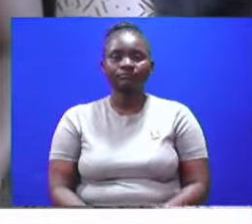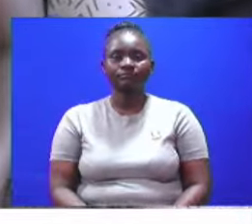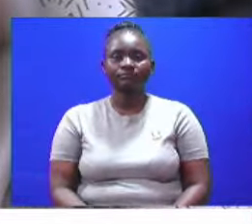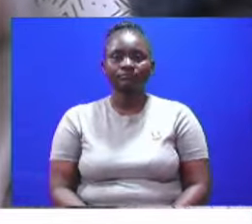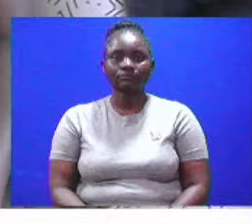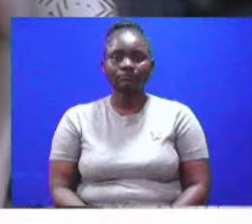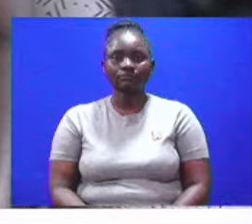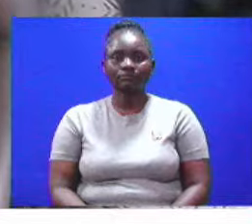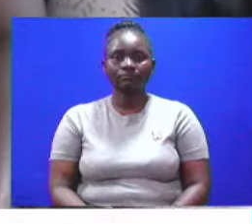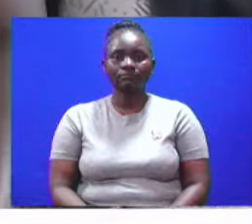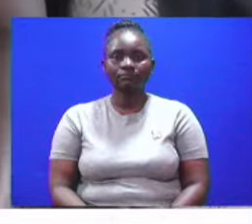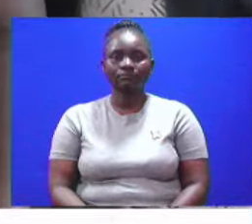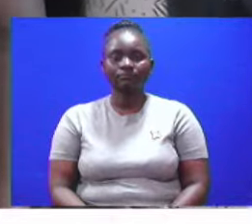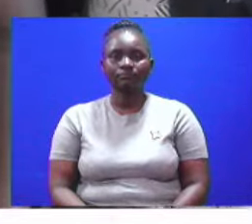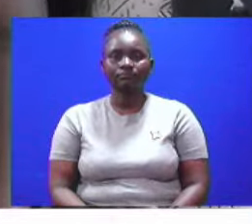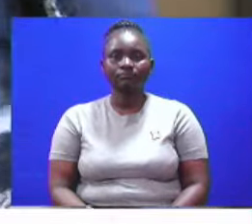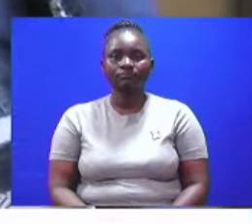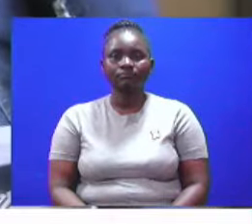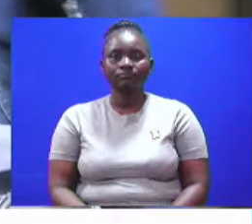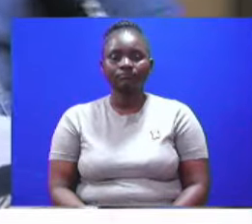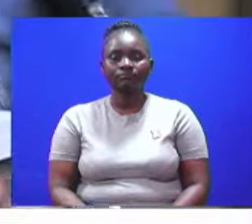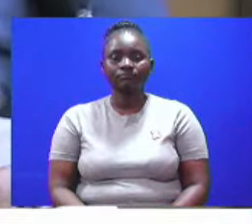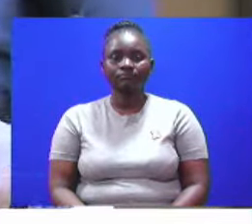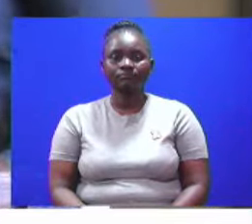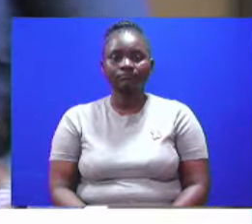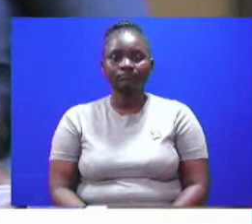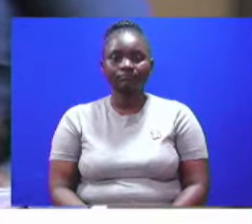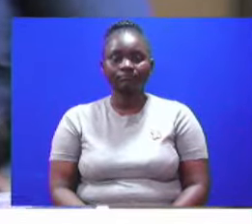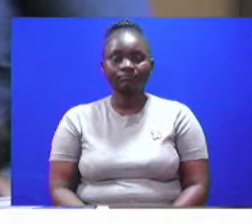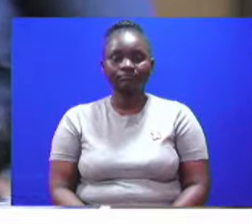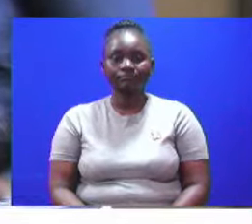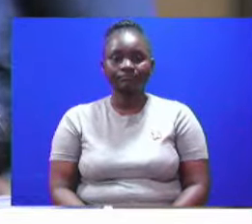toka imejevu unge ya bonchari ili tena nengkuru kwa dipon. Hasanya.